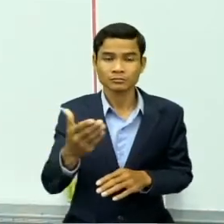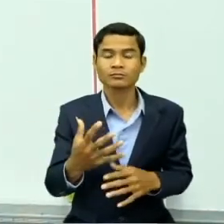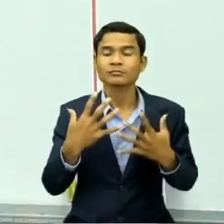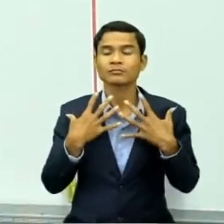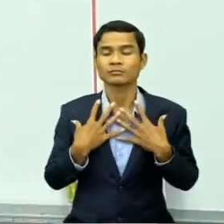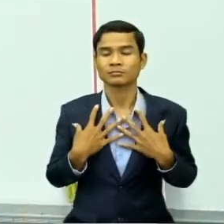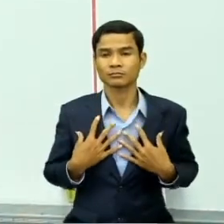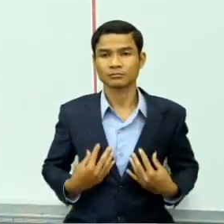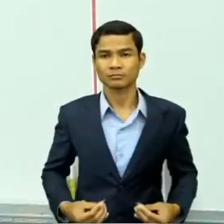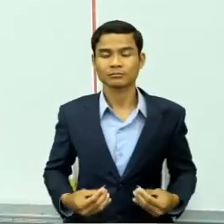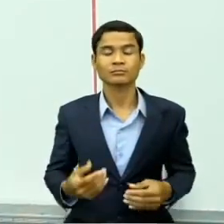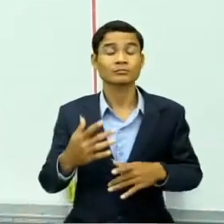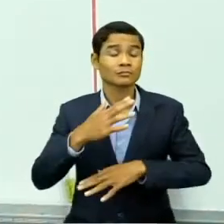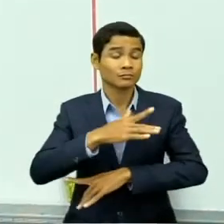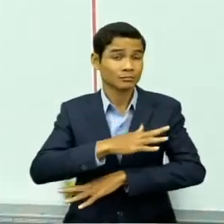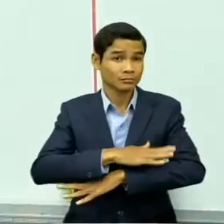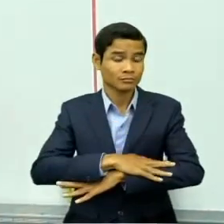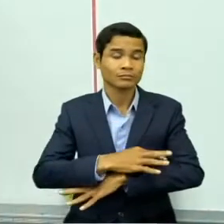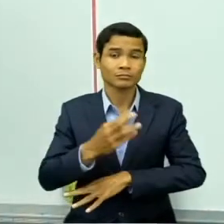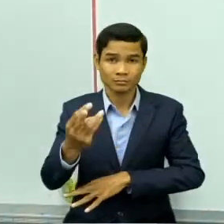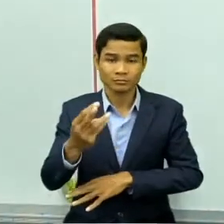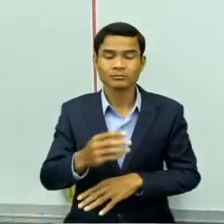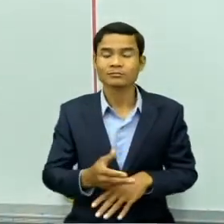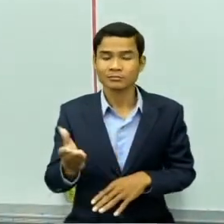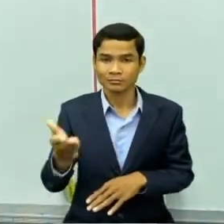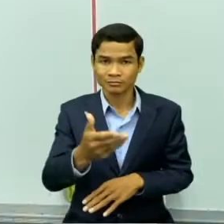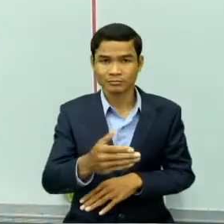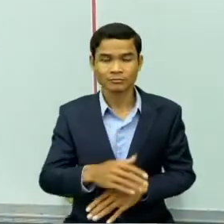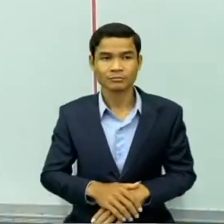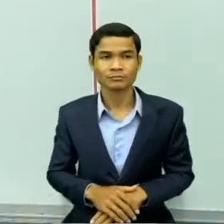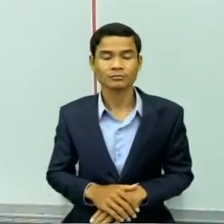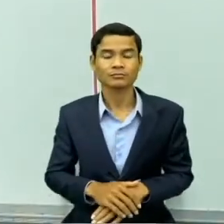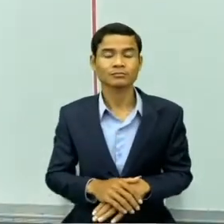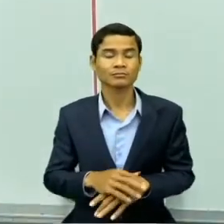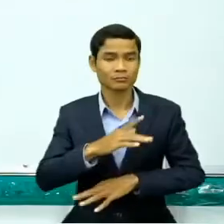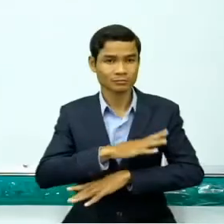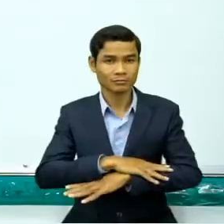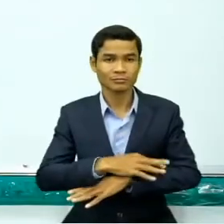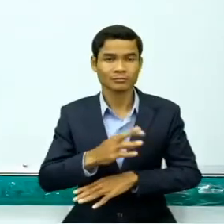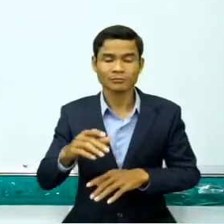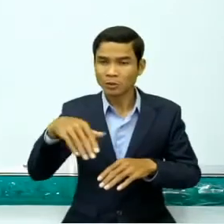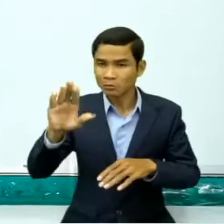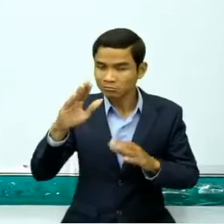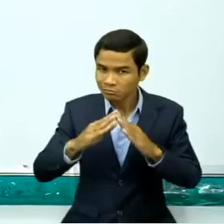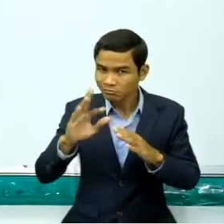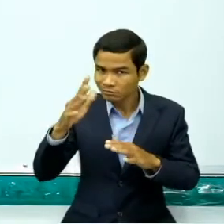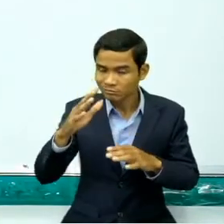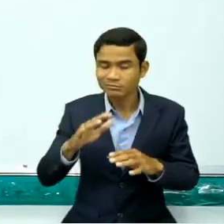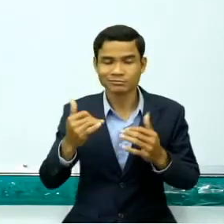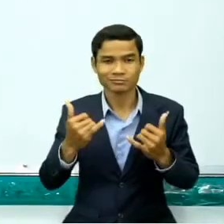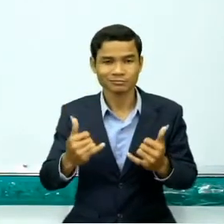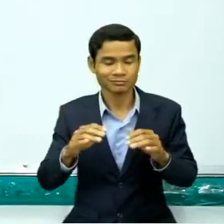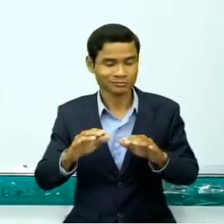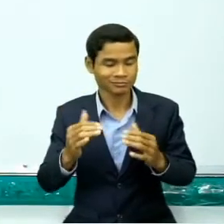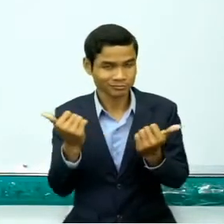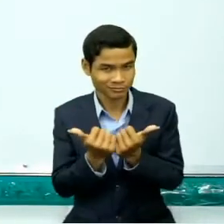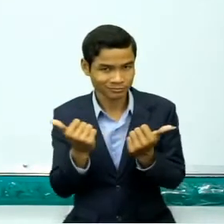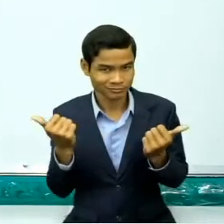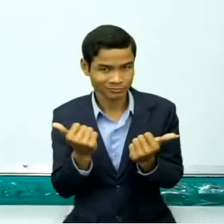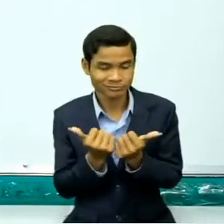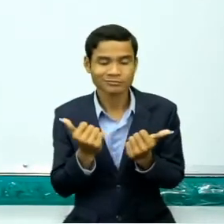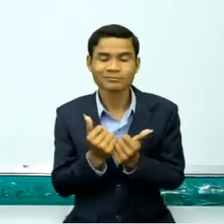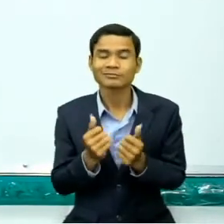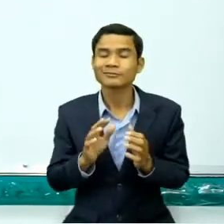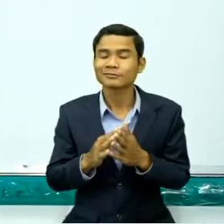ròm con cứ dương xâm rã bằng tách ná chà xâm rã nóng mềm xâm rã từ nà tích con cứ dương xâm rã lên lập bài đôi